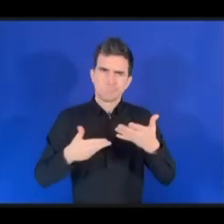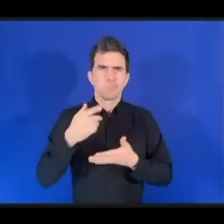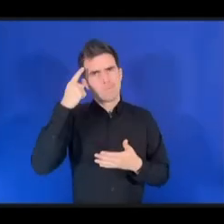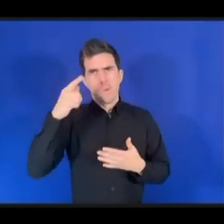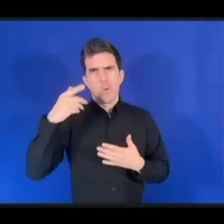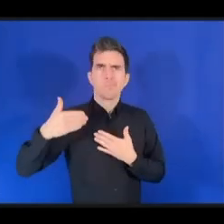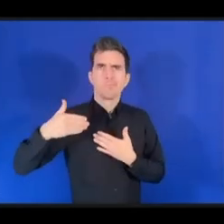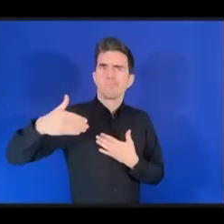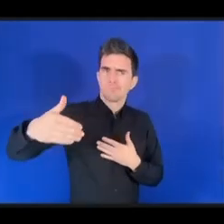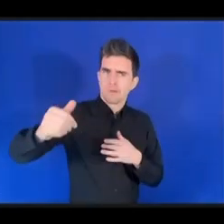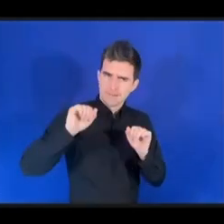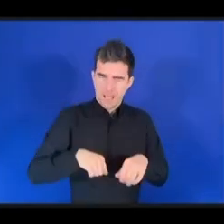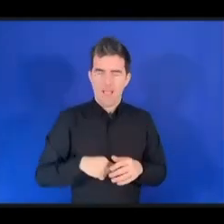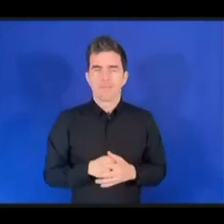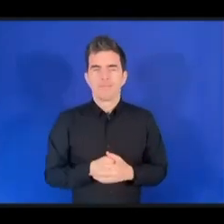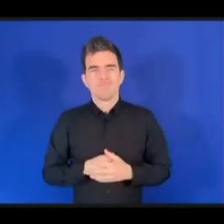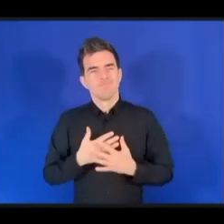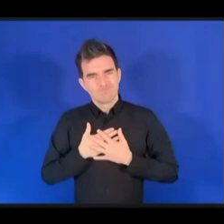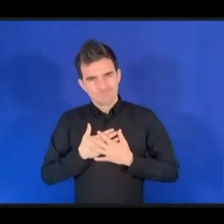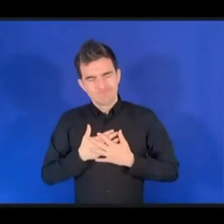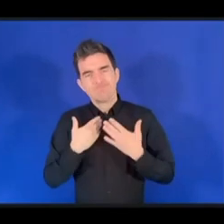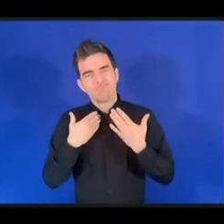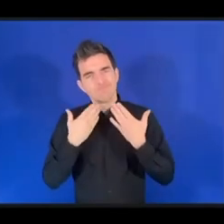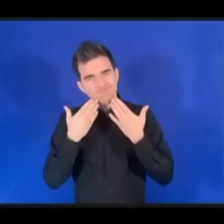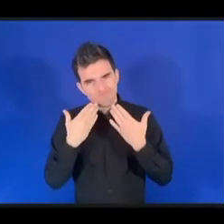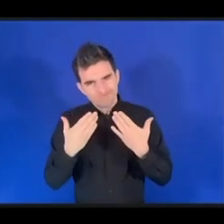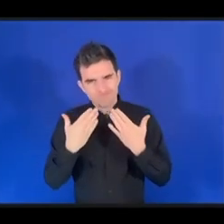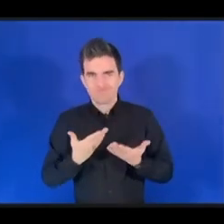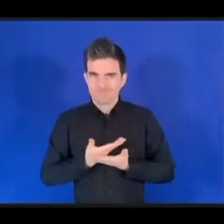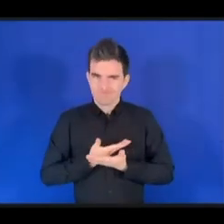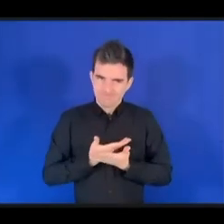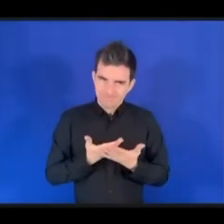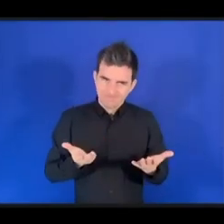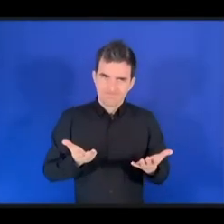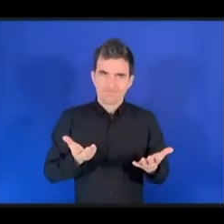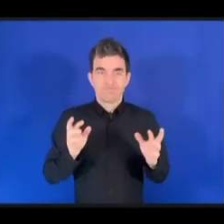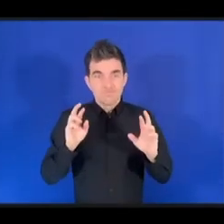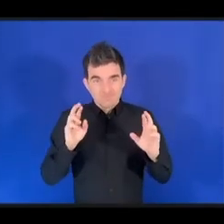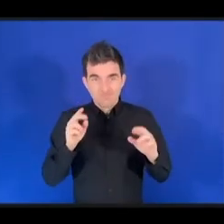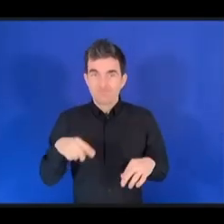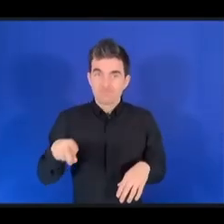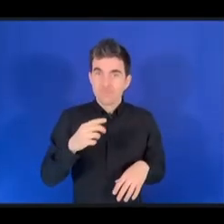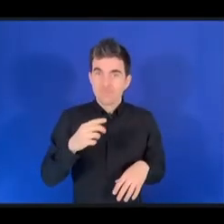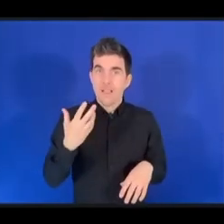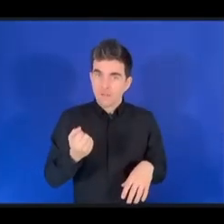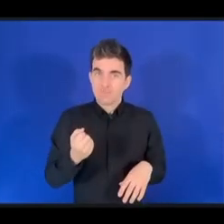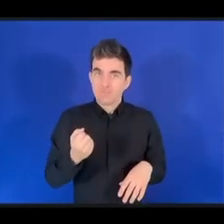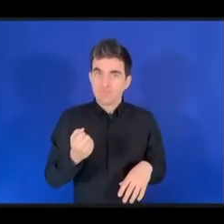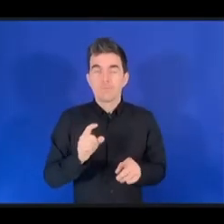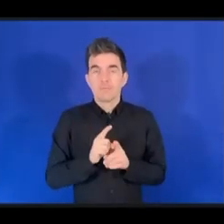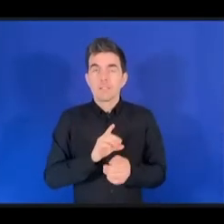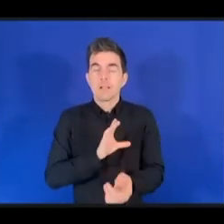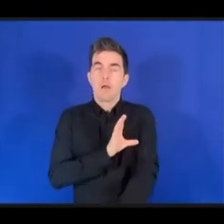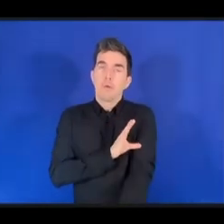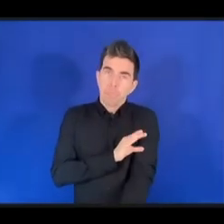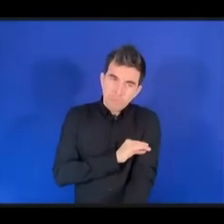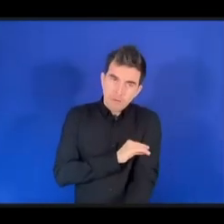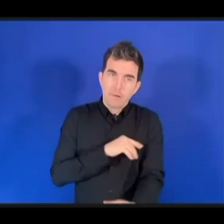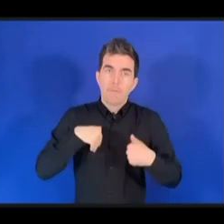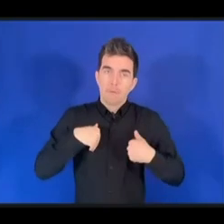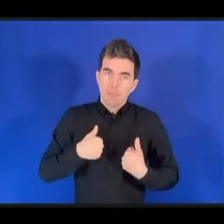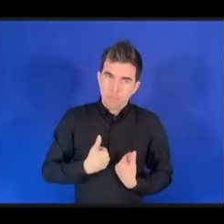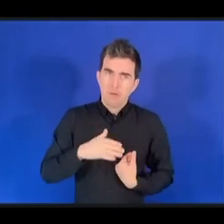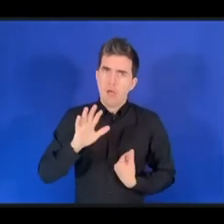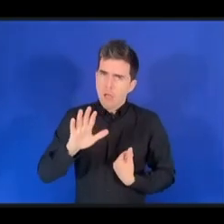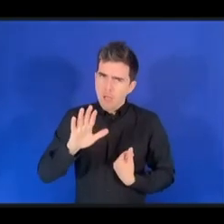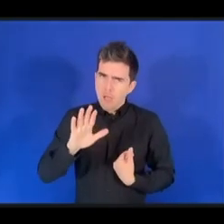きついていただきまして京都の町そして日本の文化や食事表なしをごいただき